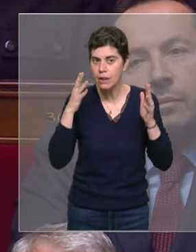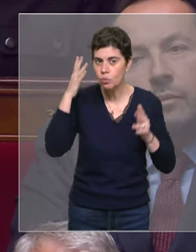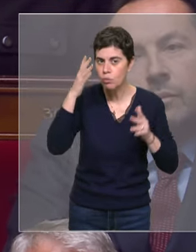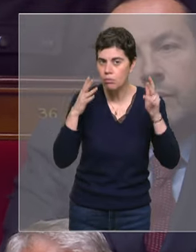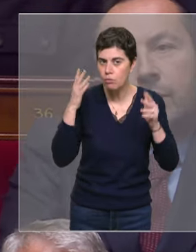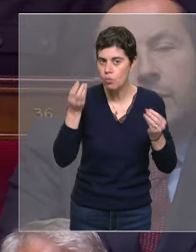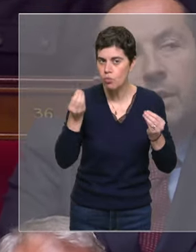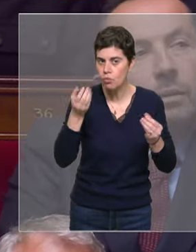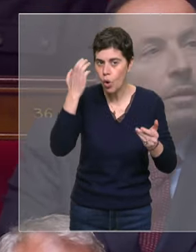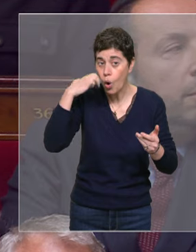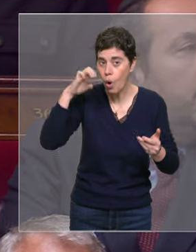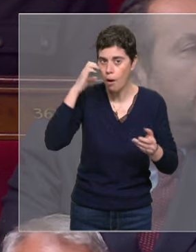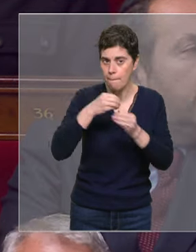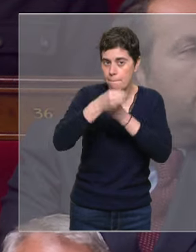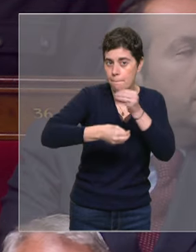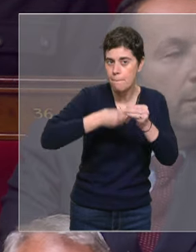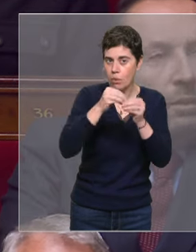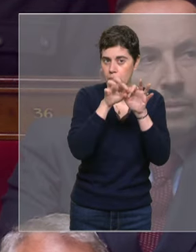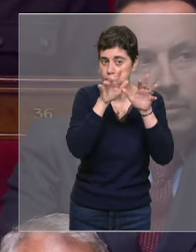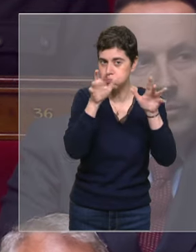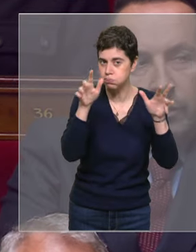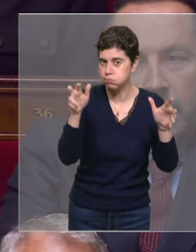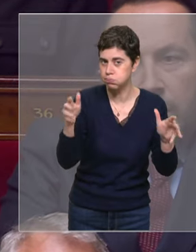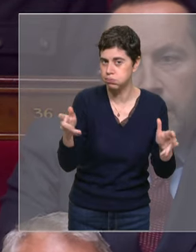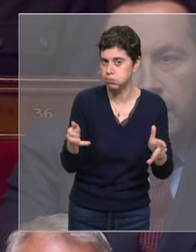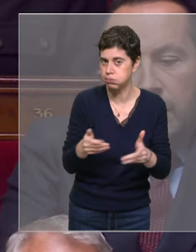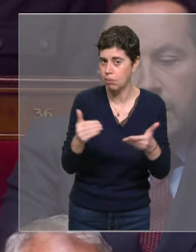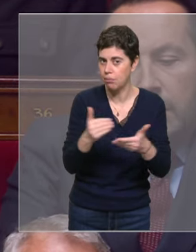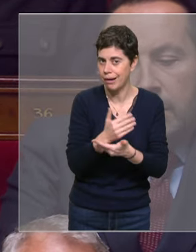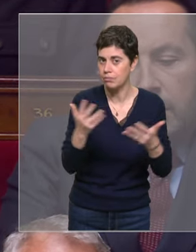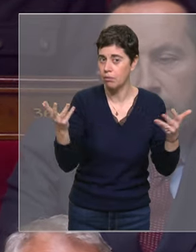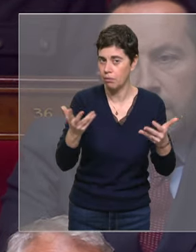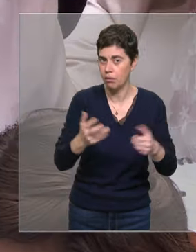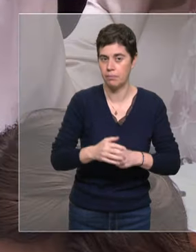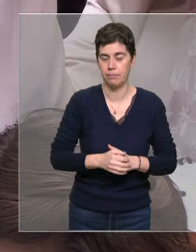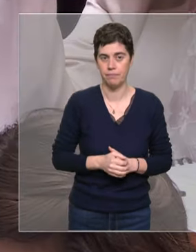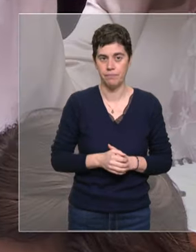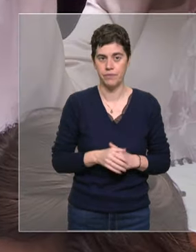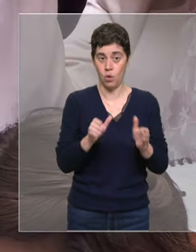Europe et dans le monde entier. Bien sûr, la Constitution confie